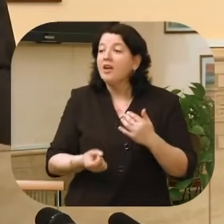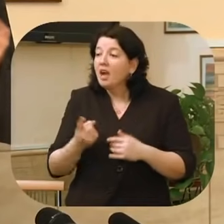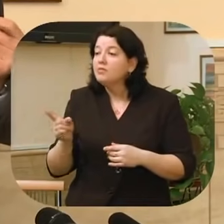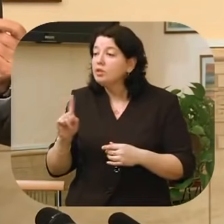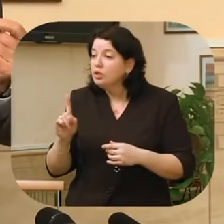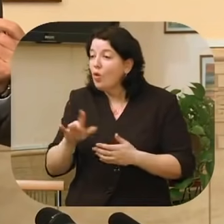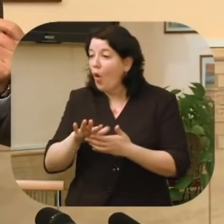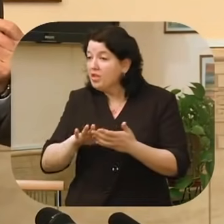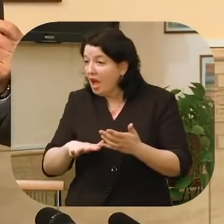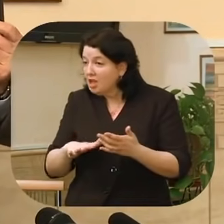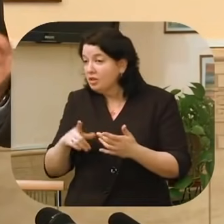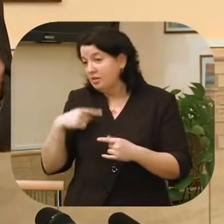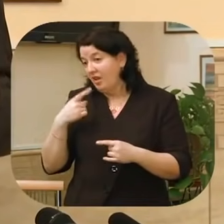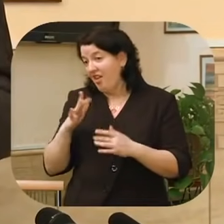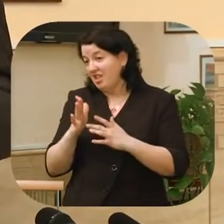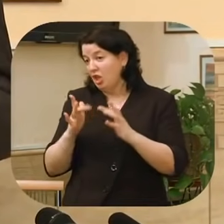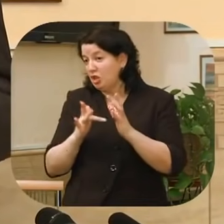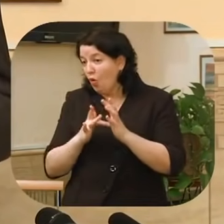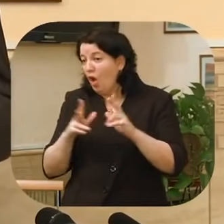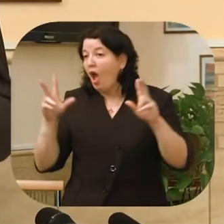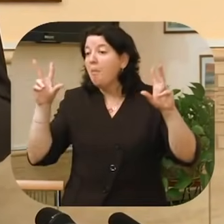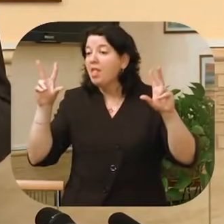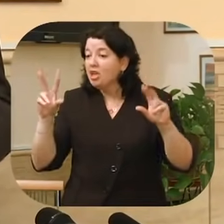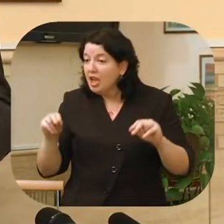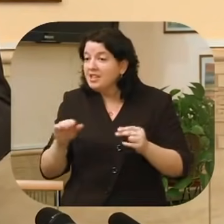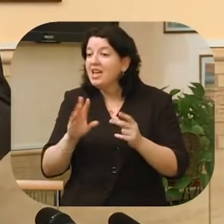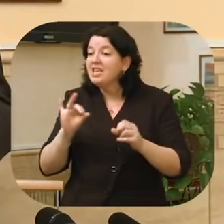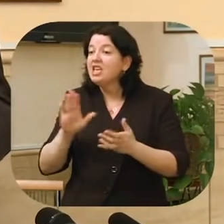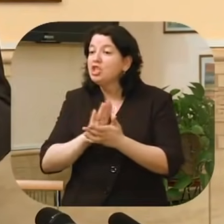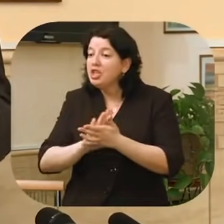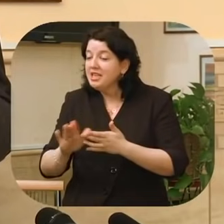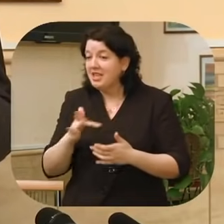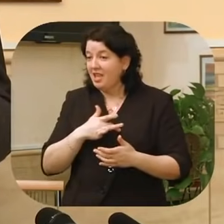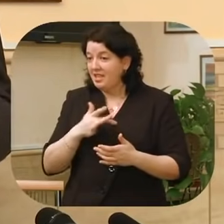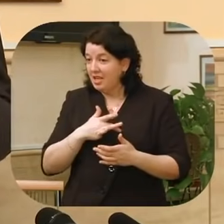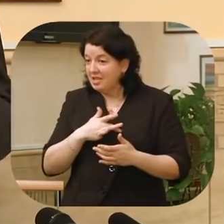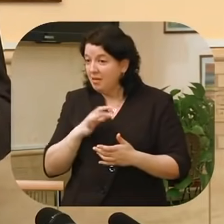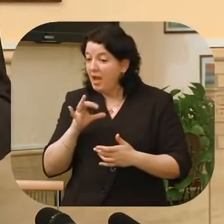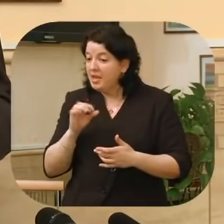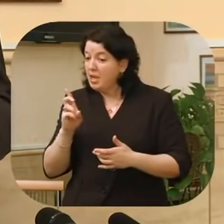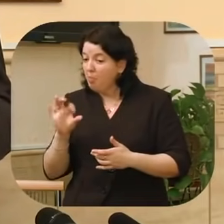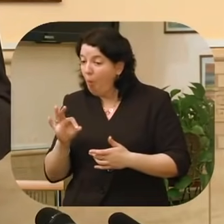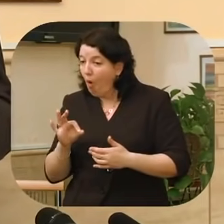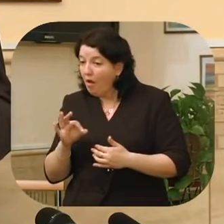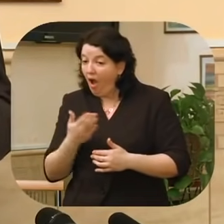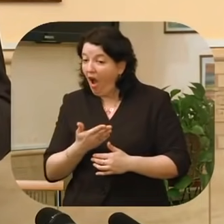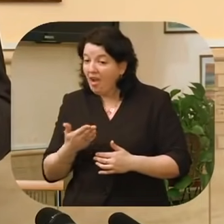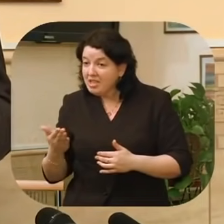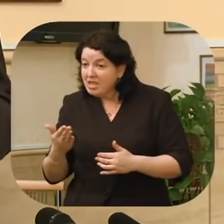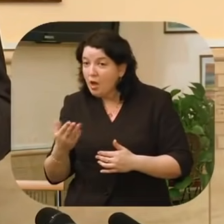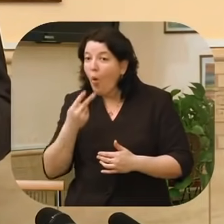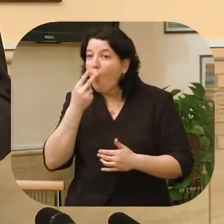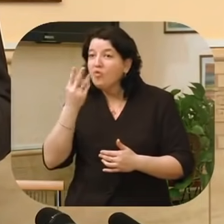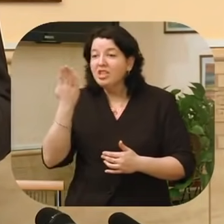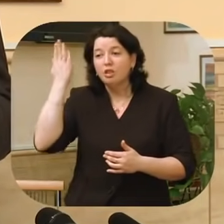что дальше говорит Христос: «Блаженны чистые сердцем, ибо они Бога